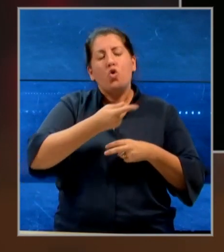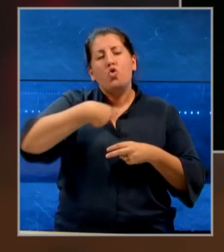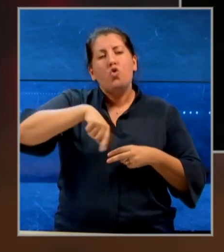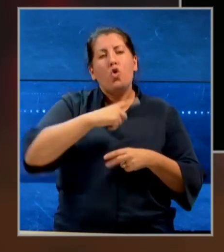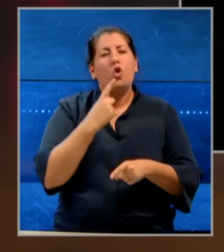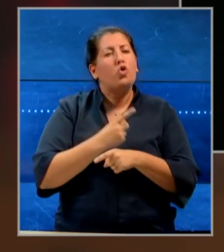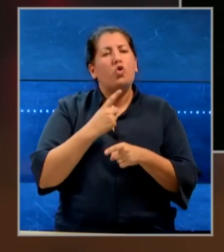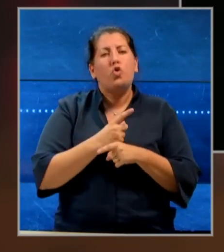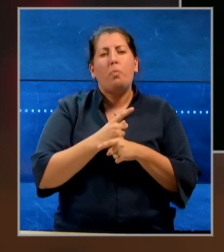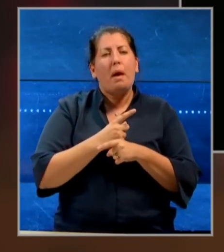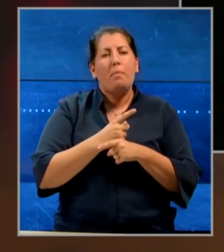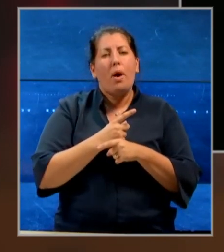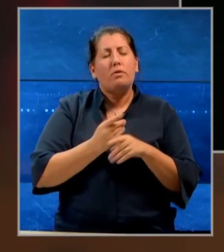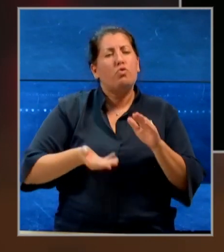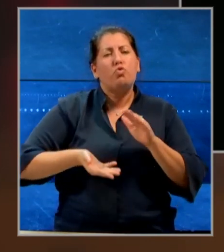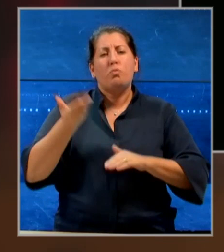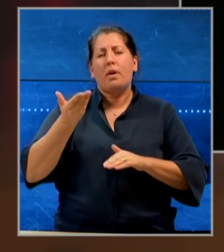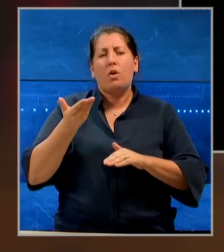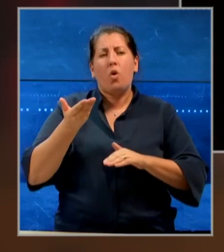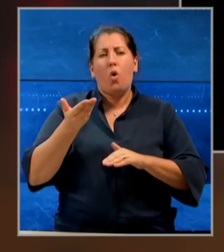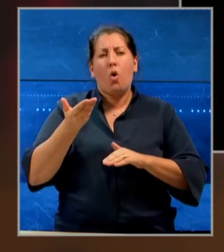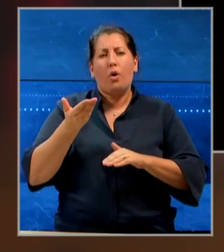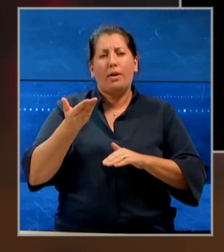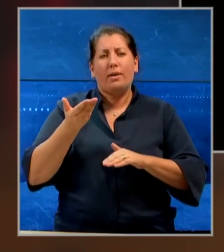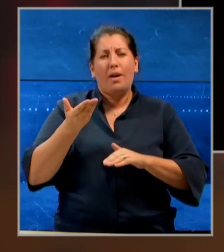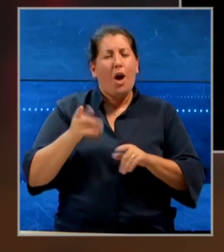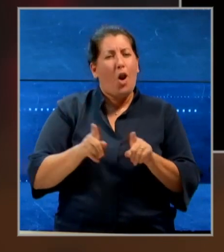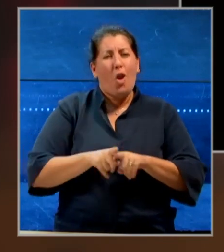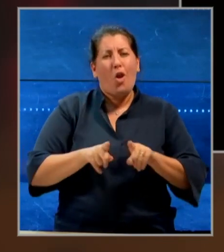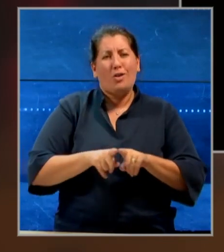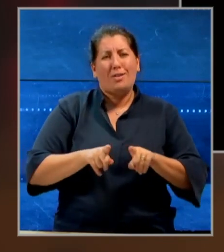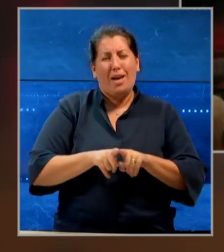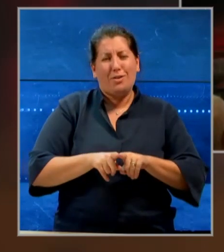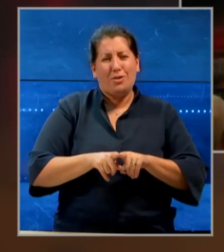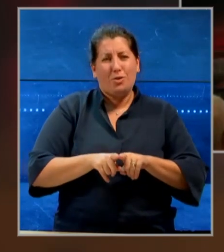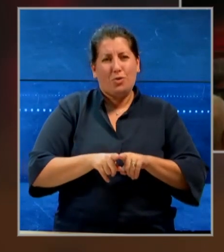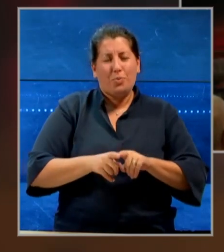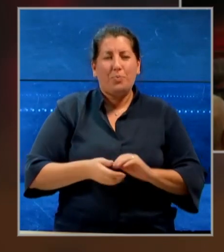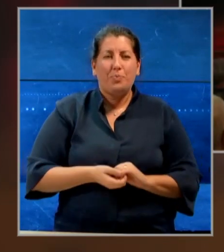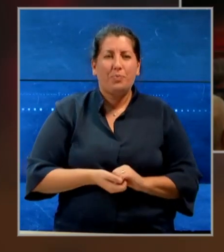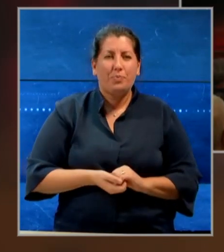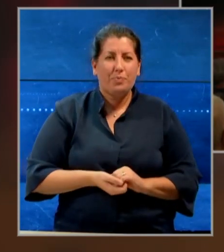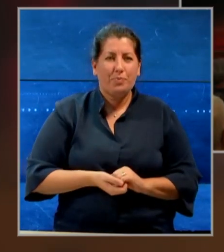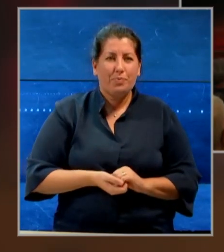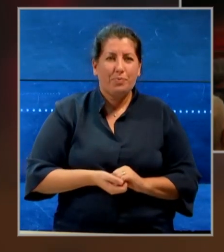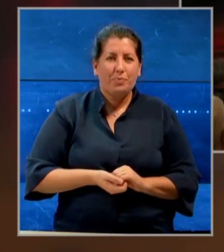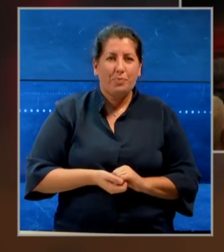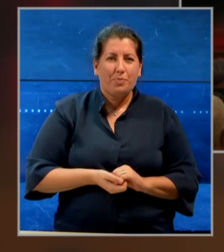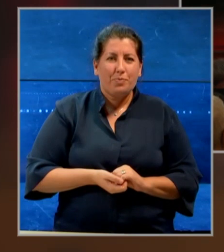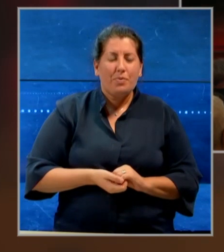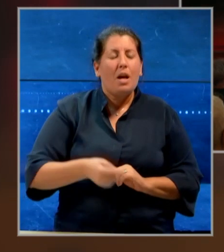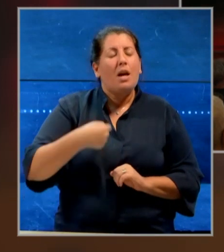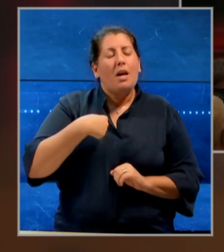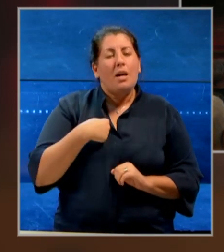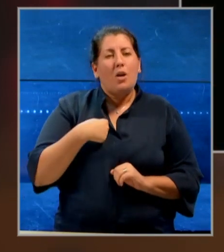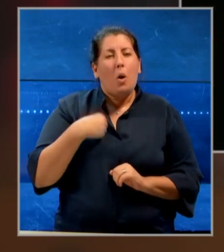pensassi che ce l'hanno con noi, allora sto, aiutami su queste cose qua, perché una volta sicuramente nessuno pensa a questo. Non posso pensare che ce